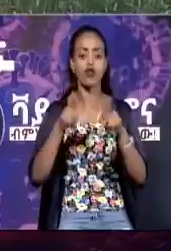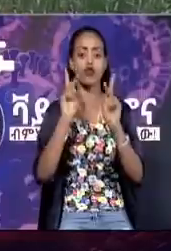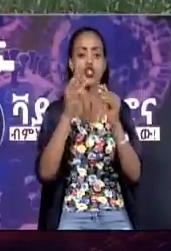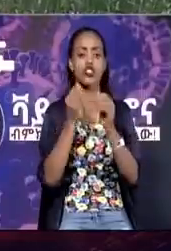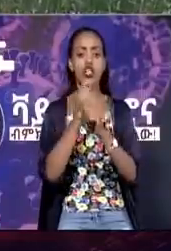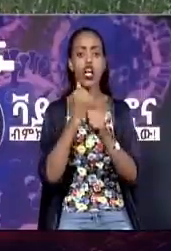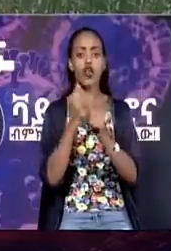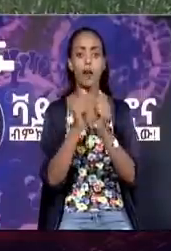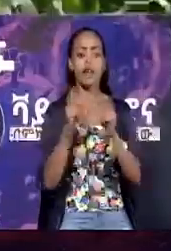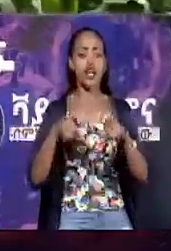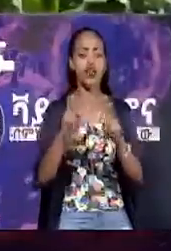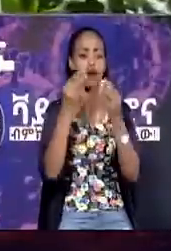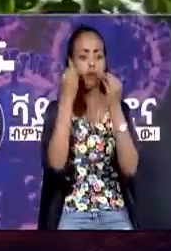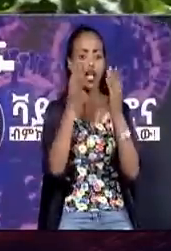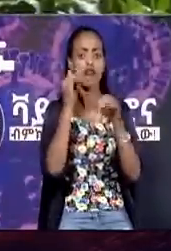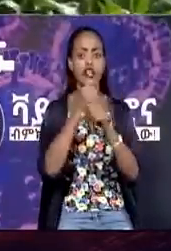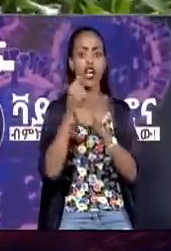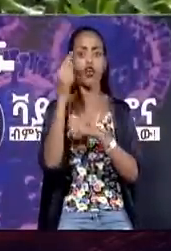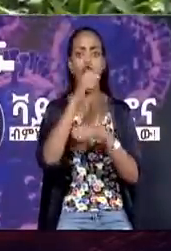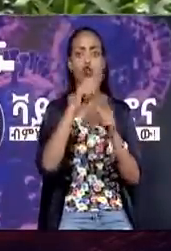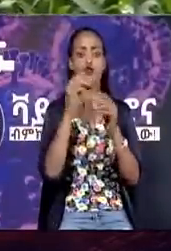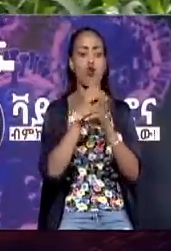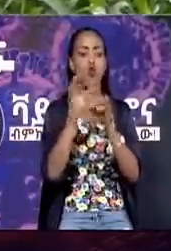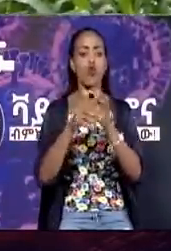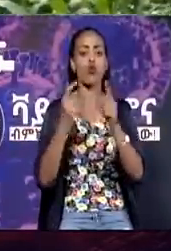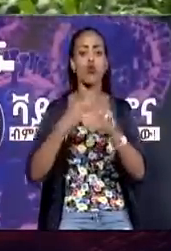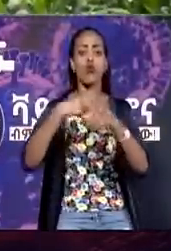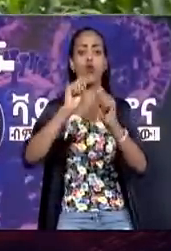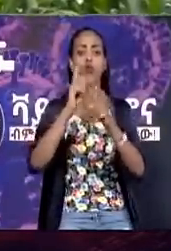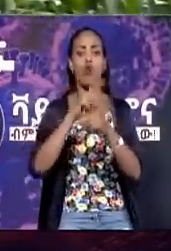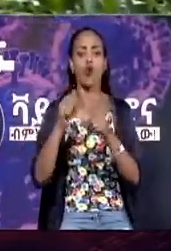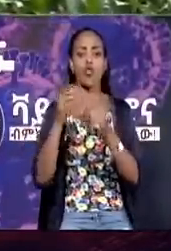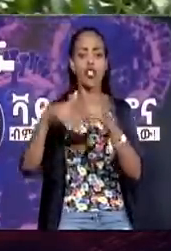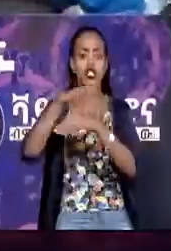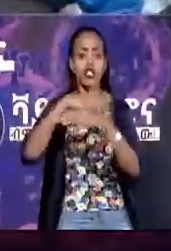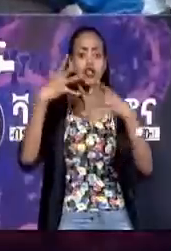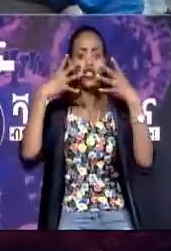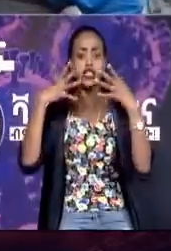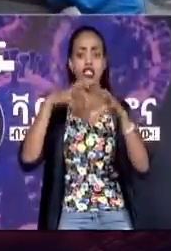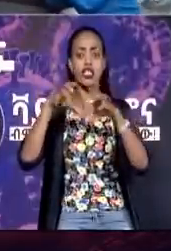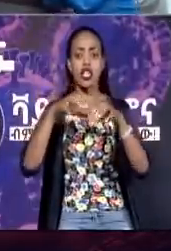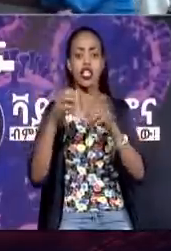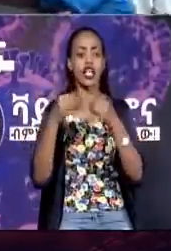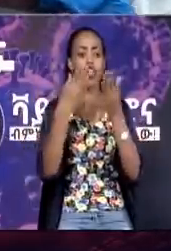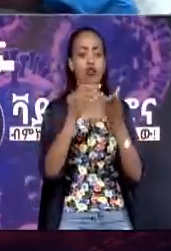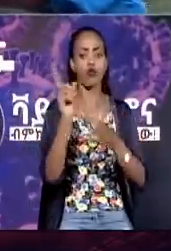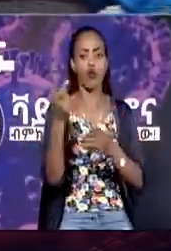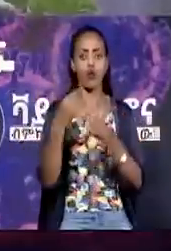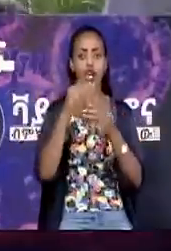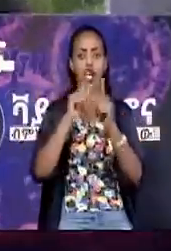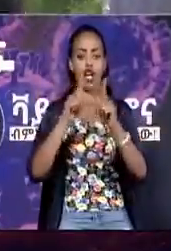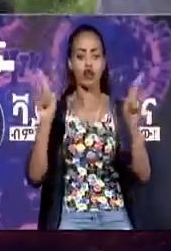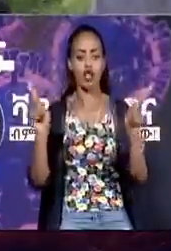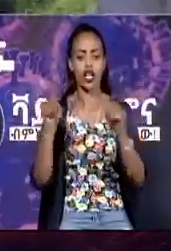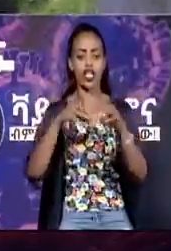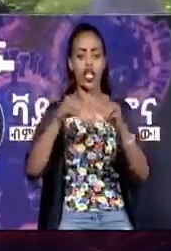اسرحتو مسحرستوت نملاي ابزا كايد عدت لو تمكرو نبتو كف تساد افاي مشفنا افنا افنجان ماسك زتعدلو انتخون اكلاو رحو اتو